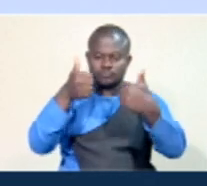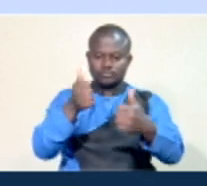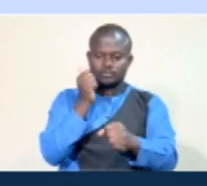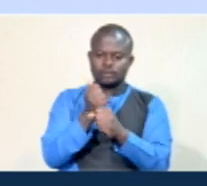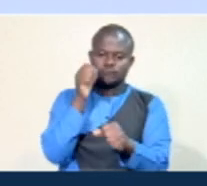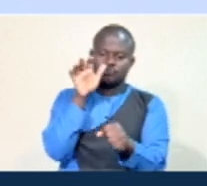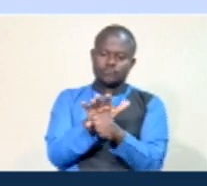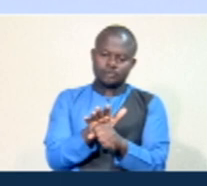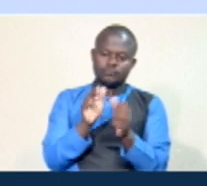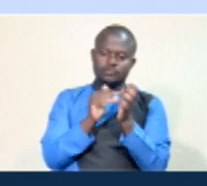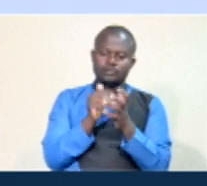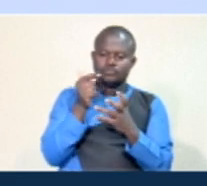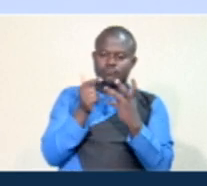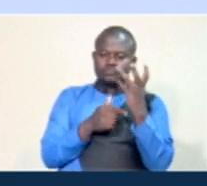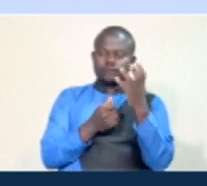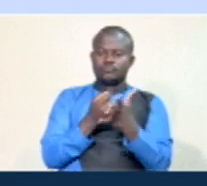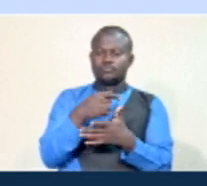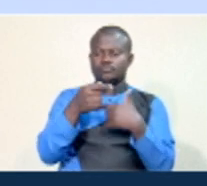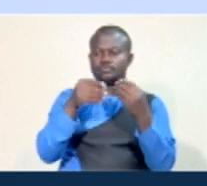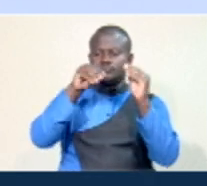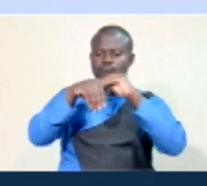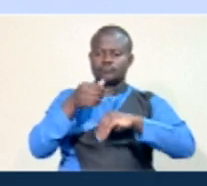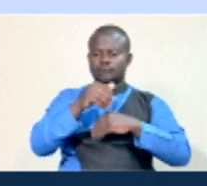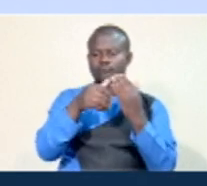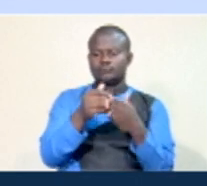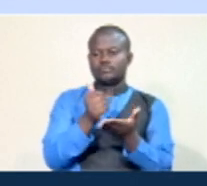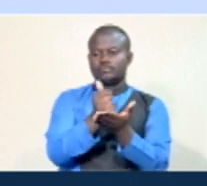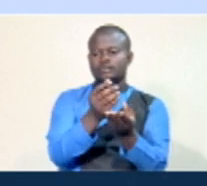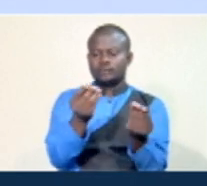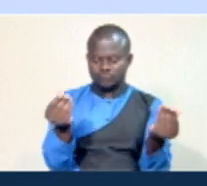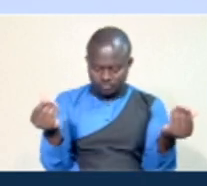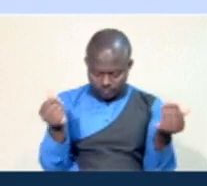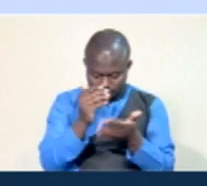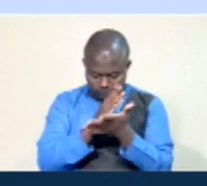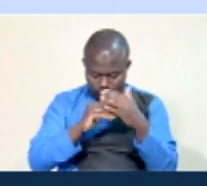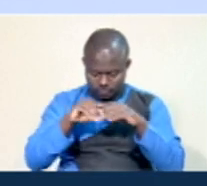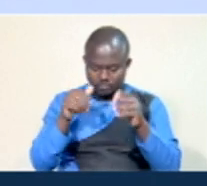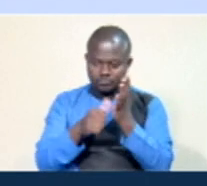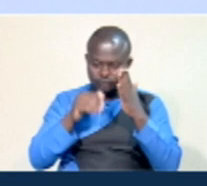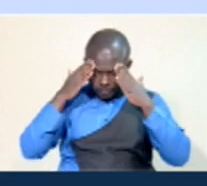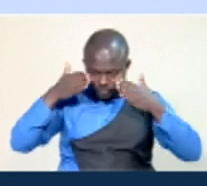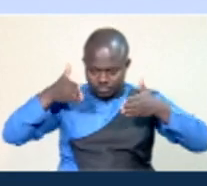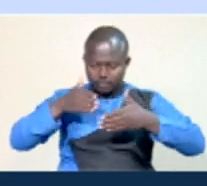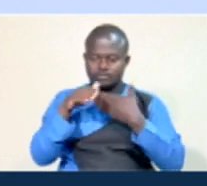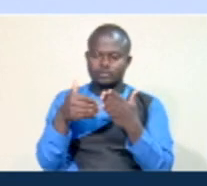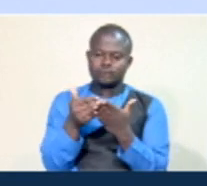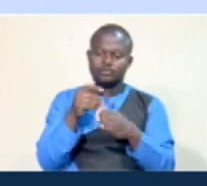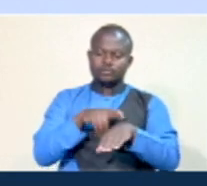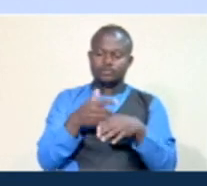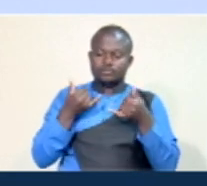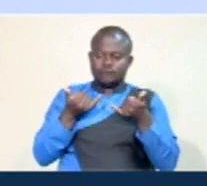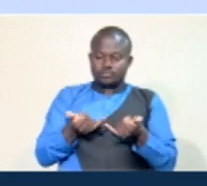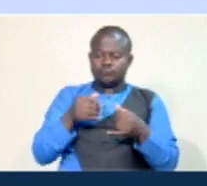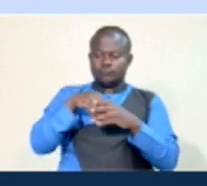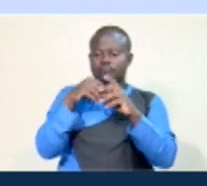Gukora cyane nibyo bizatuma mutanga umusanzu wanyu mu gukemura bimwe mu bibazo byugarije isi muri iki gihe,